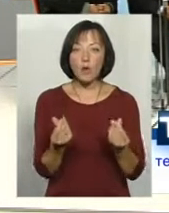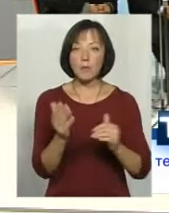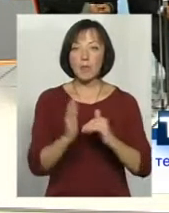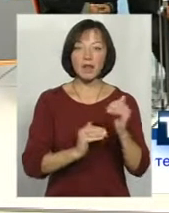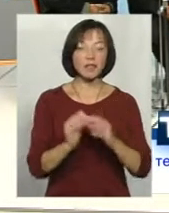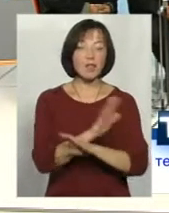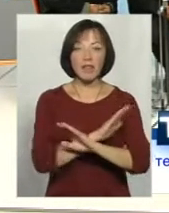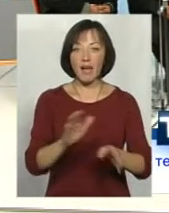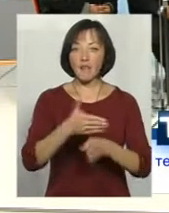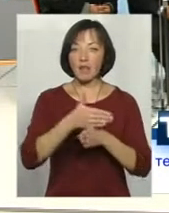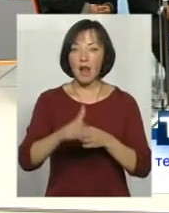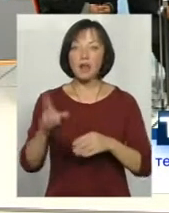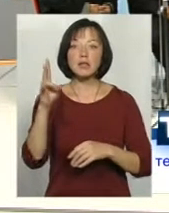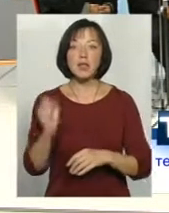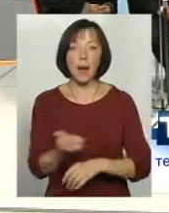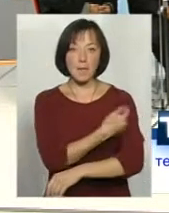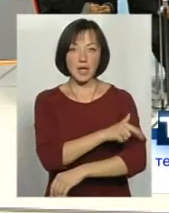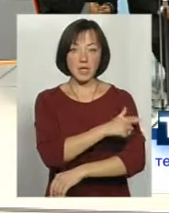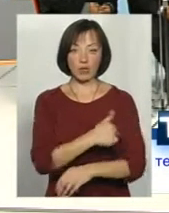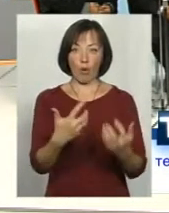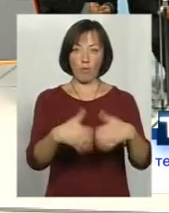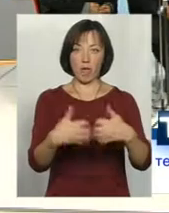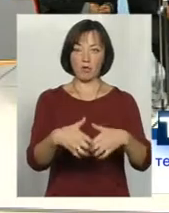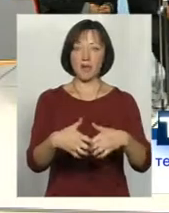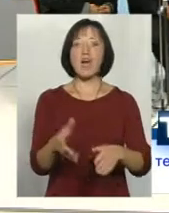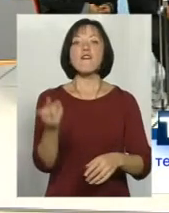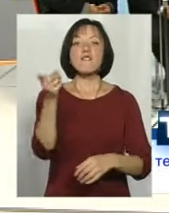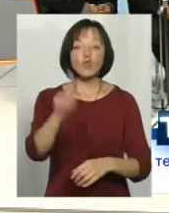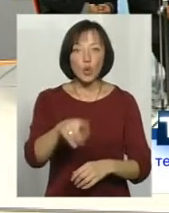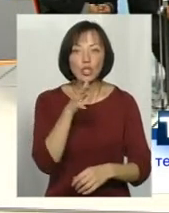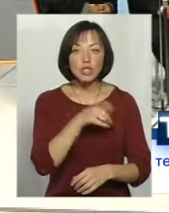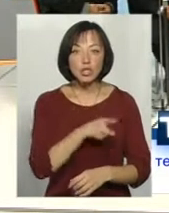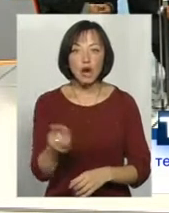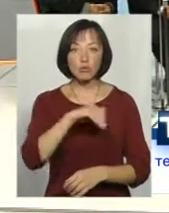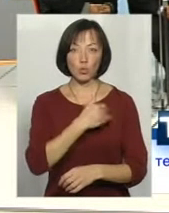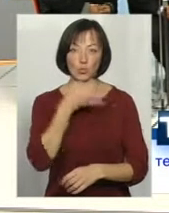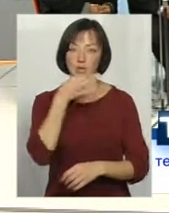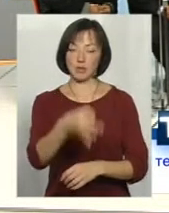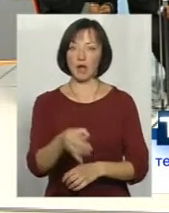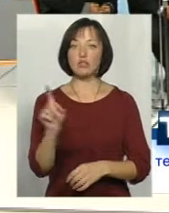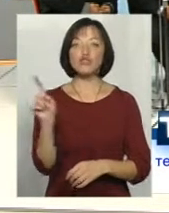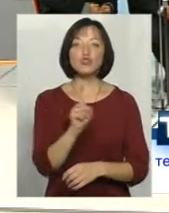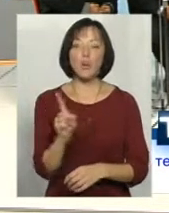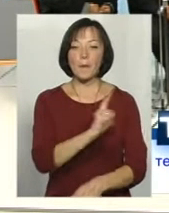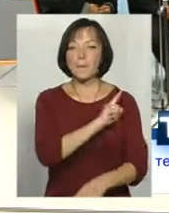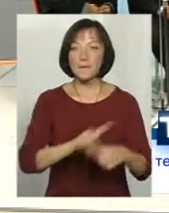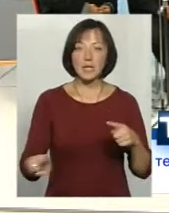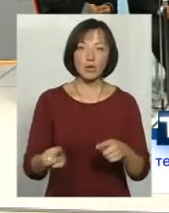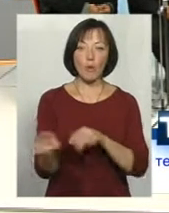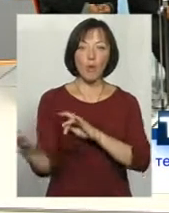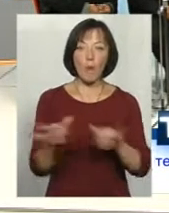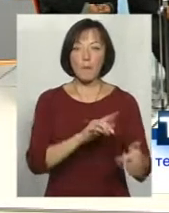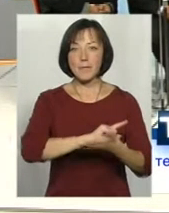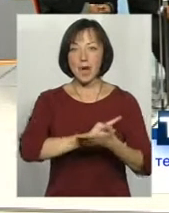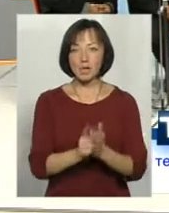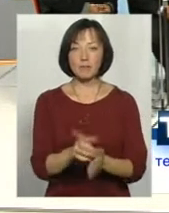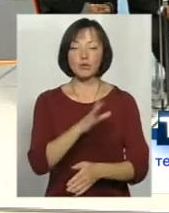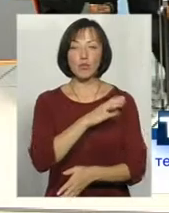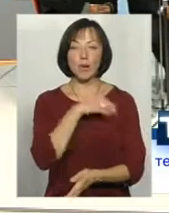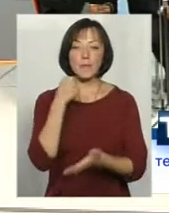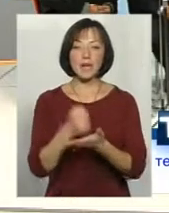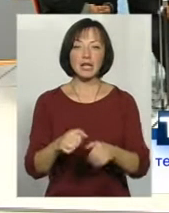не виділялися на медичне обладнання. В той же час хочу сказати, що майже дуже швидко, оперативно було